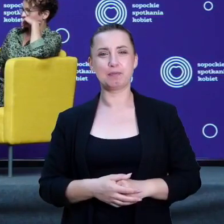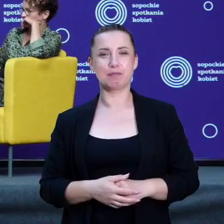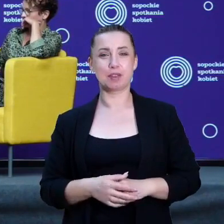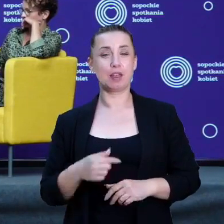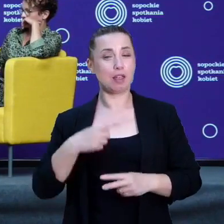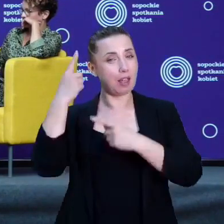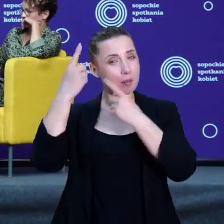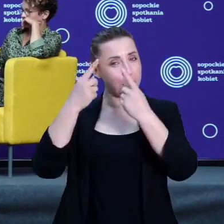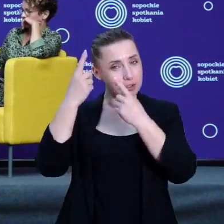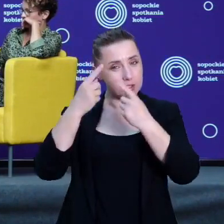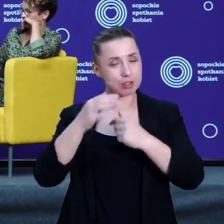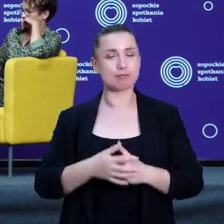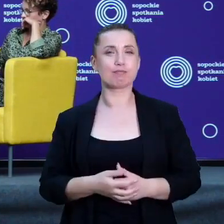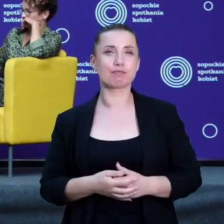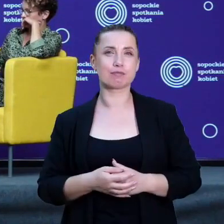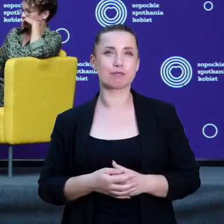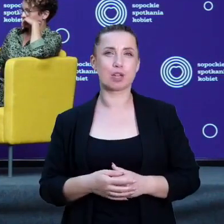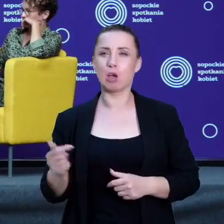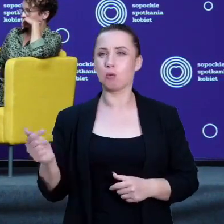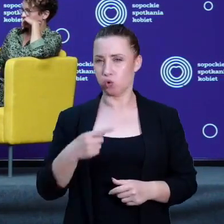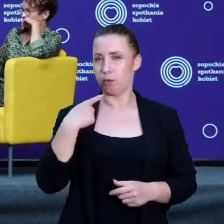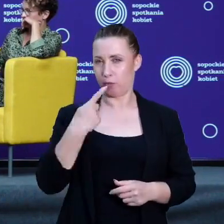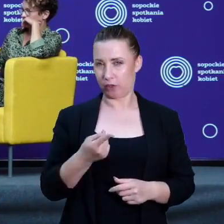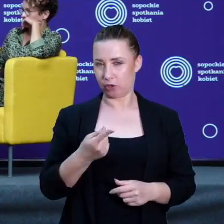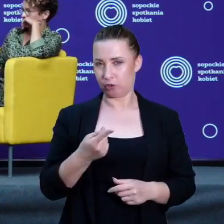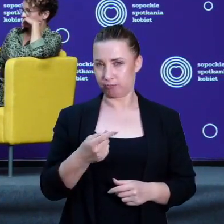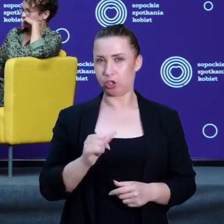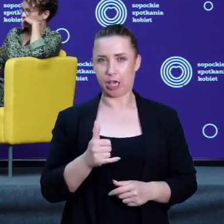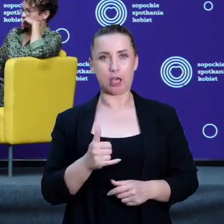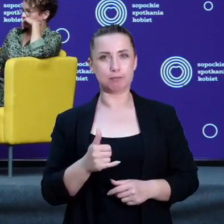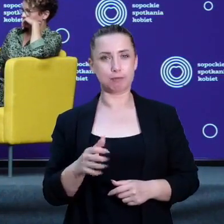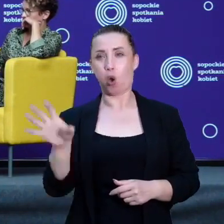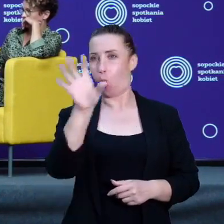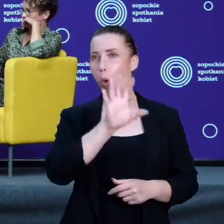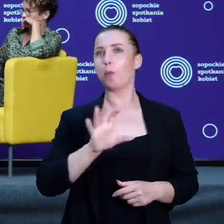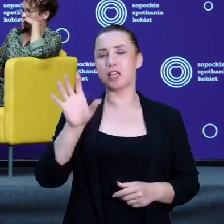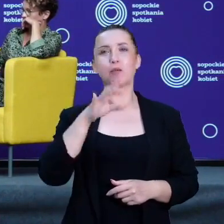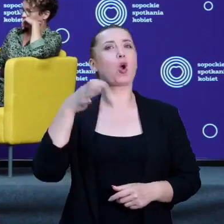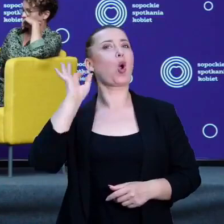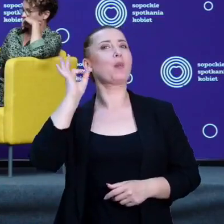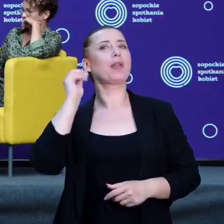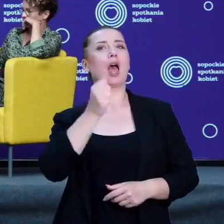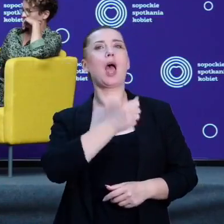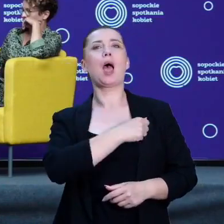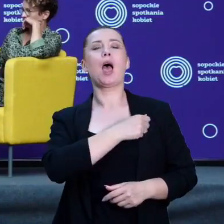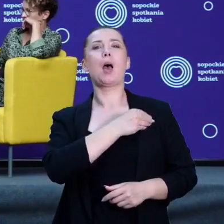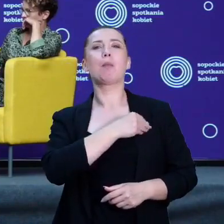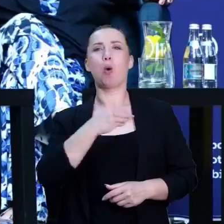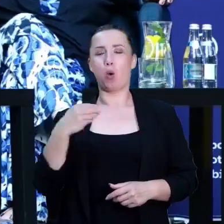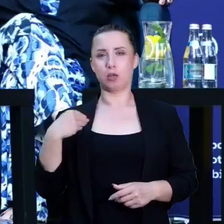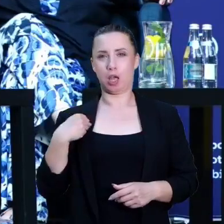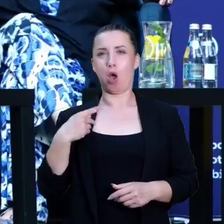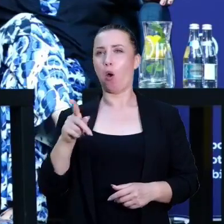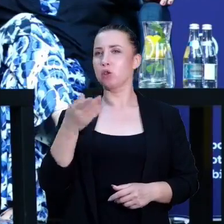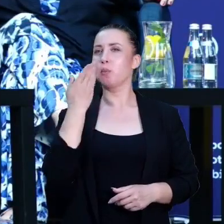że zresztą muszę powiedzieć, że Polki, jak się ta nie patrzy, to też są dużo bardziej